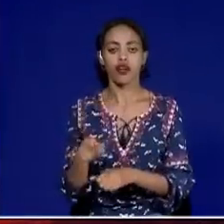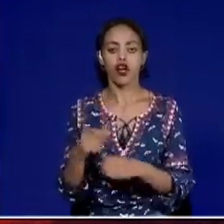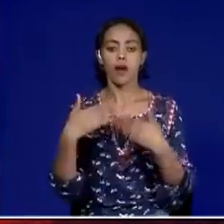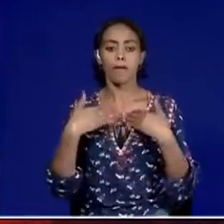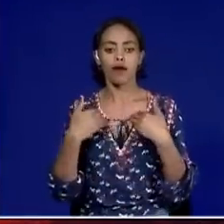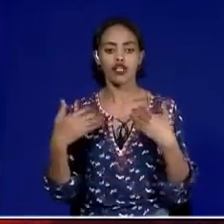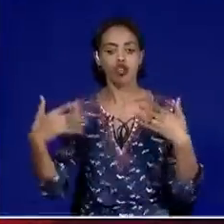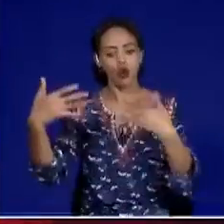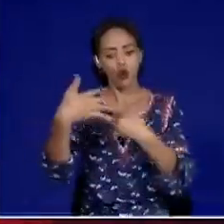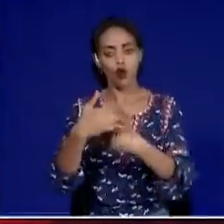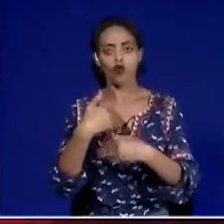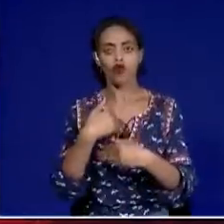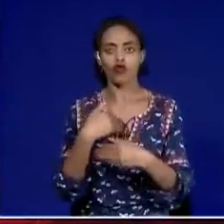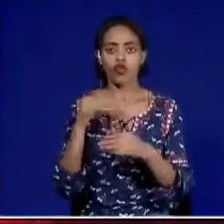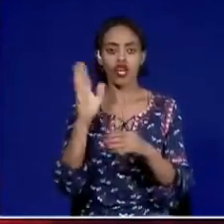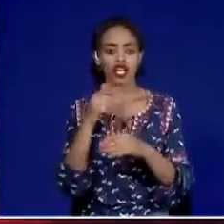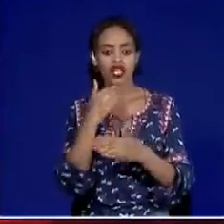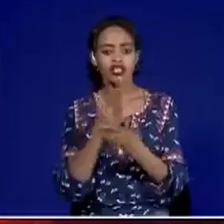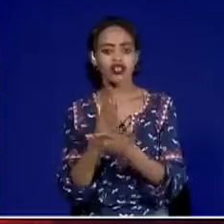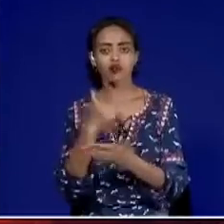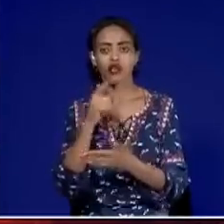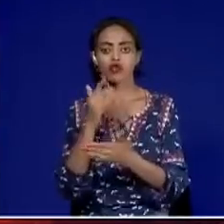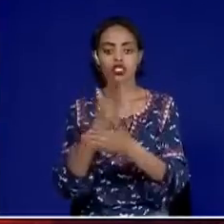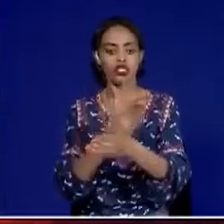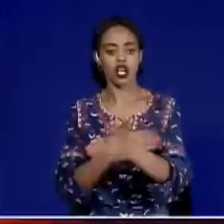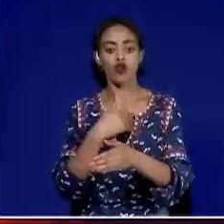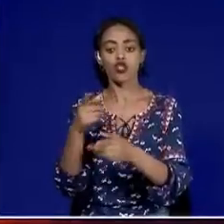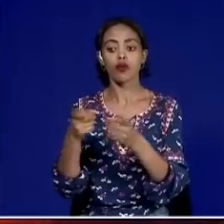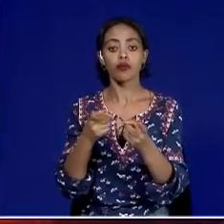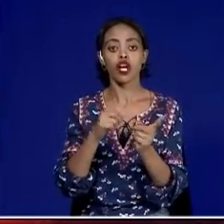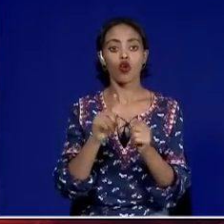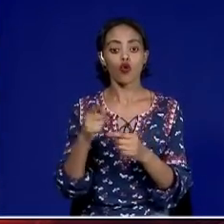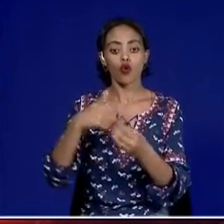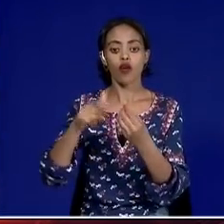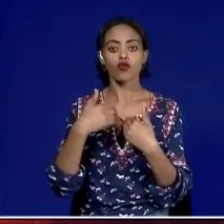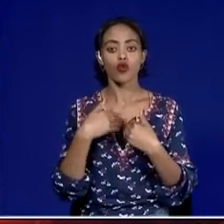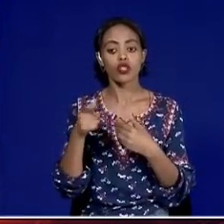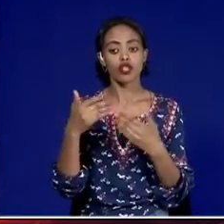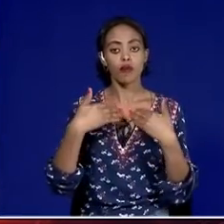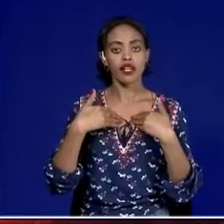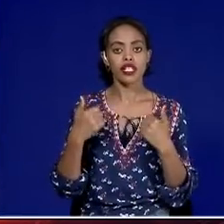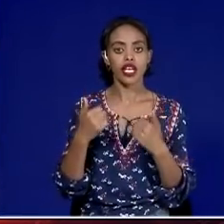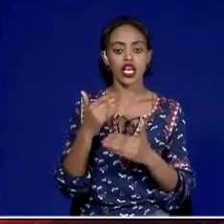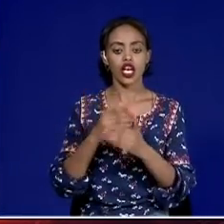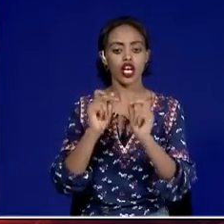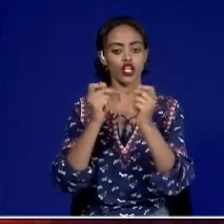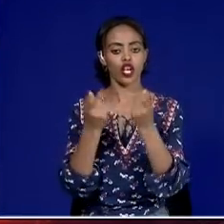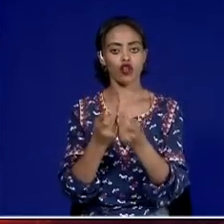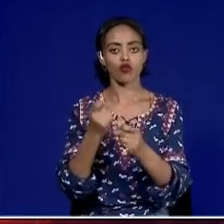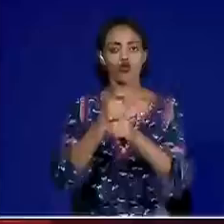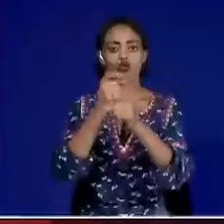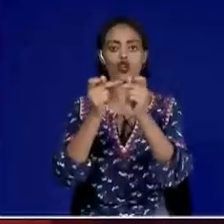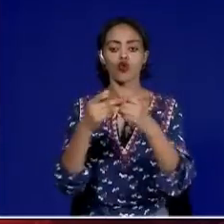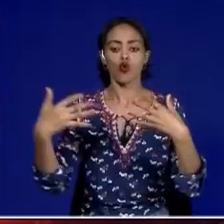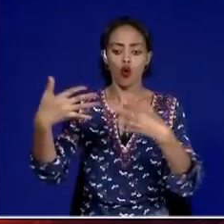መንእሰይ ክሕቅፍ ኣሎ በላበላ ክበሃል ይብል ክስተኻኸል ኣለዎ ትምምሕዳር በዓሉ እውን ተኸባብለ ኣለውን እቲ መንእሰይ ከደራጅዮ ግድን ክሓቅፎ